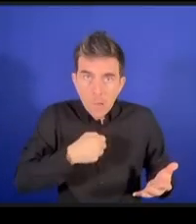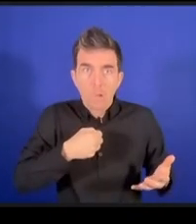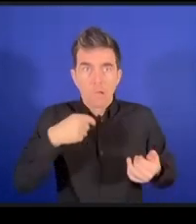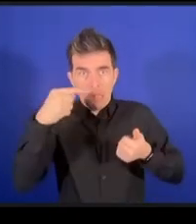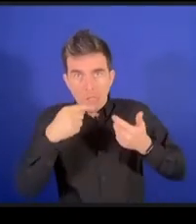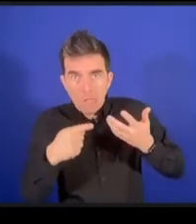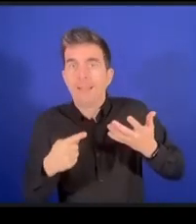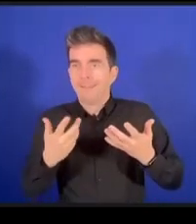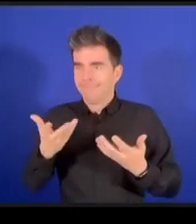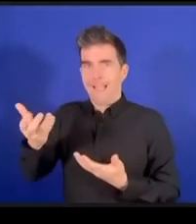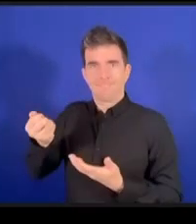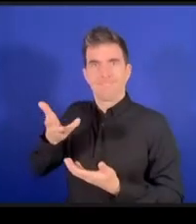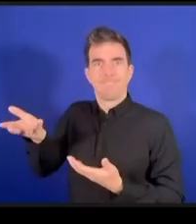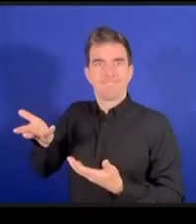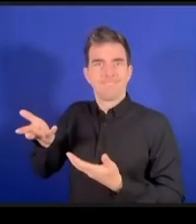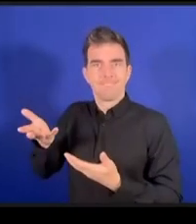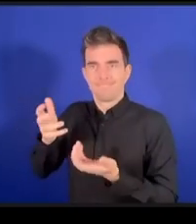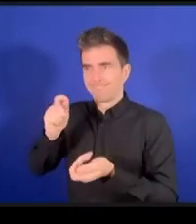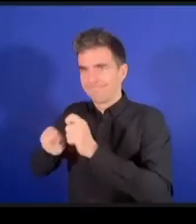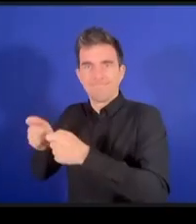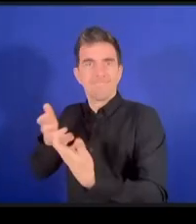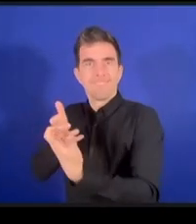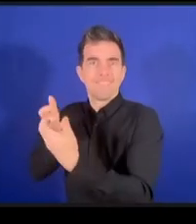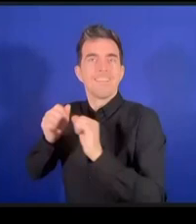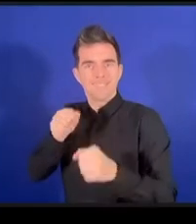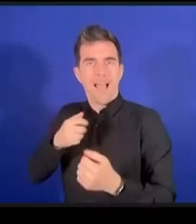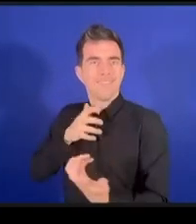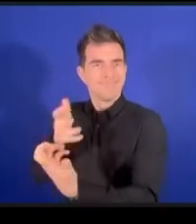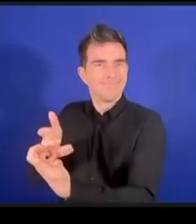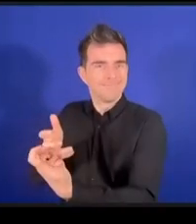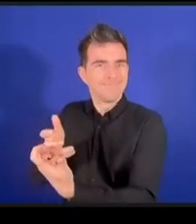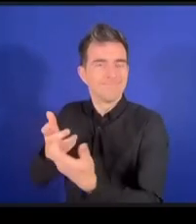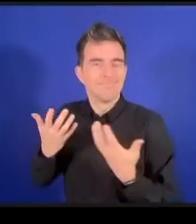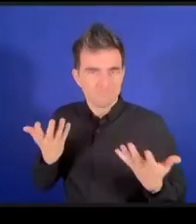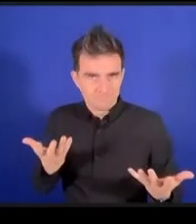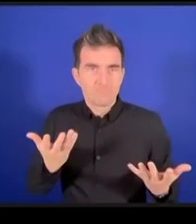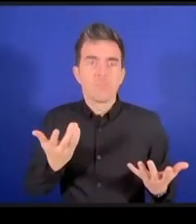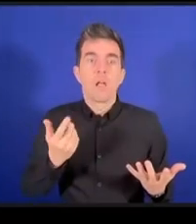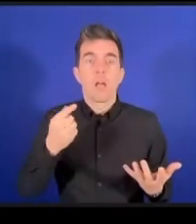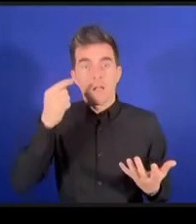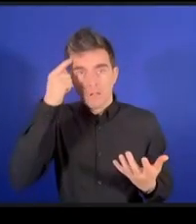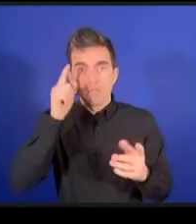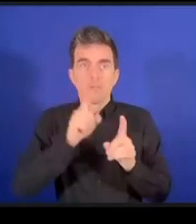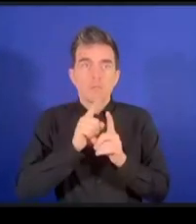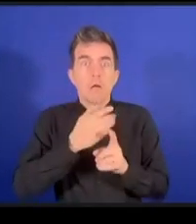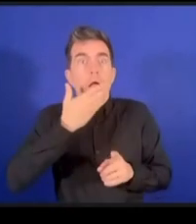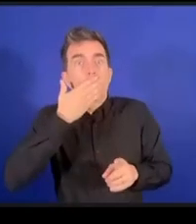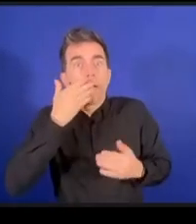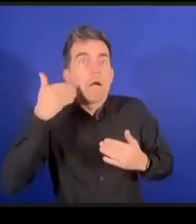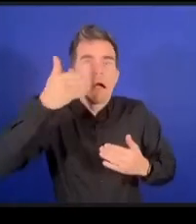возможность добиться результата лучше делать это сейчас чем потом сожалеть Спасибо